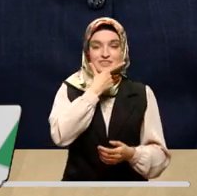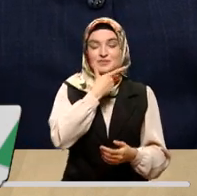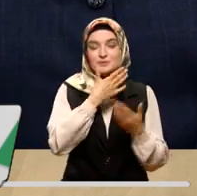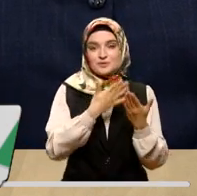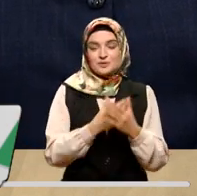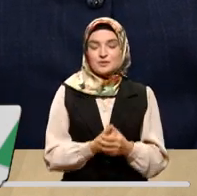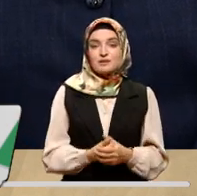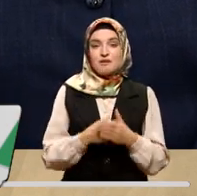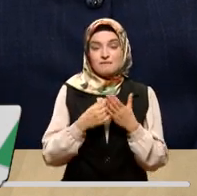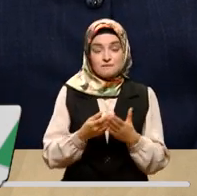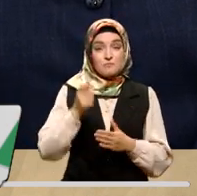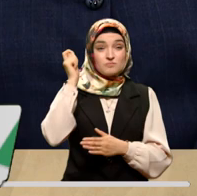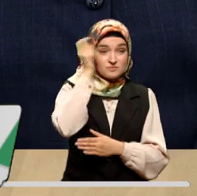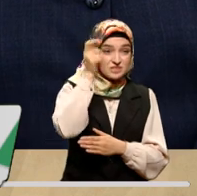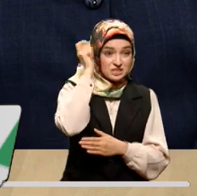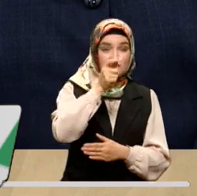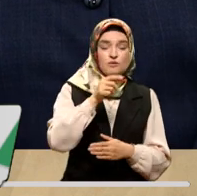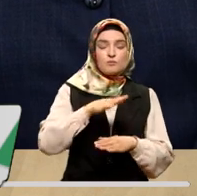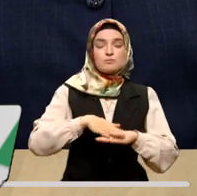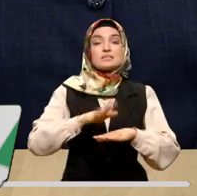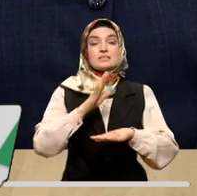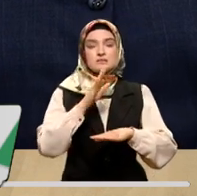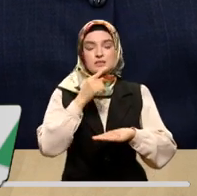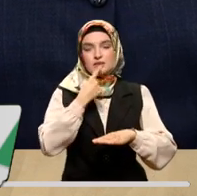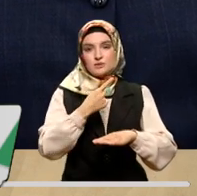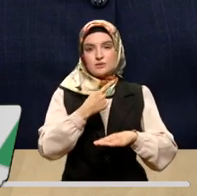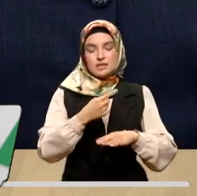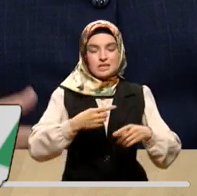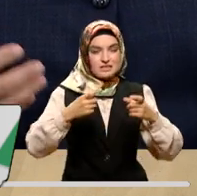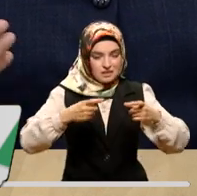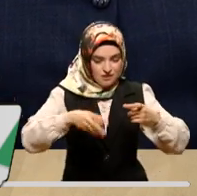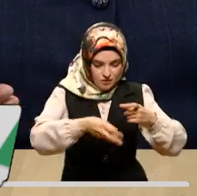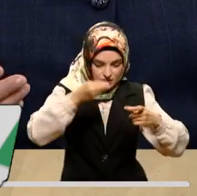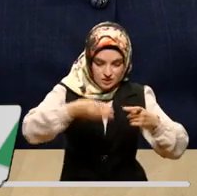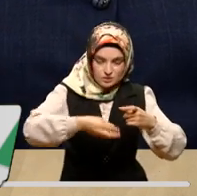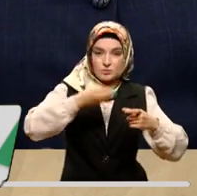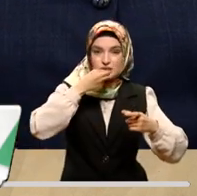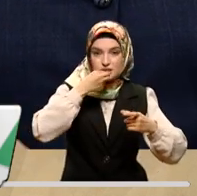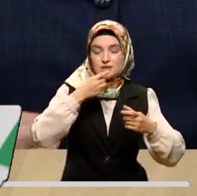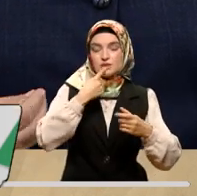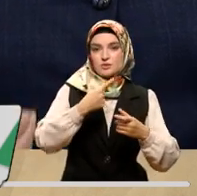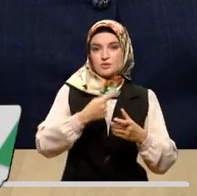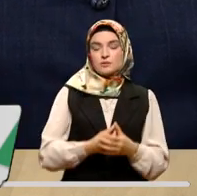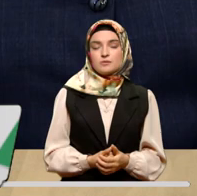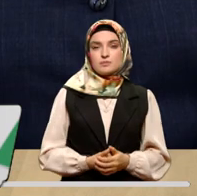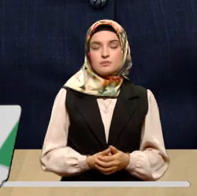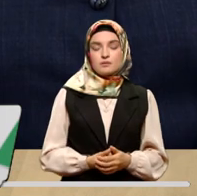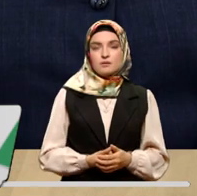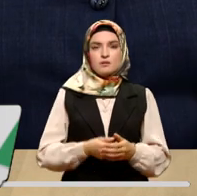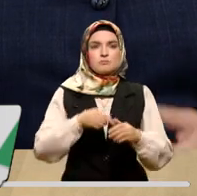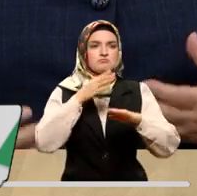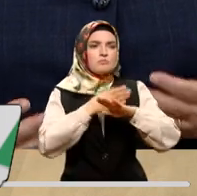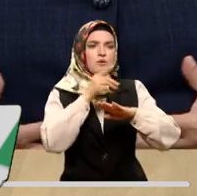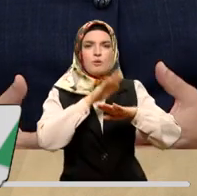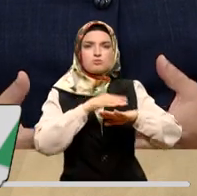Evet ama taşlayarak indirme diyor. Yerde düşenleri ye diyor. Çocuğa bir usul ve atap, neden taşlıyorsun diye kulağını çekme yok. Yani